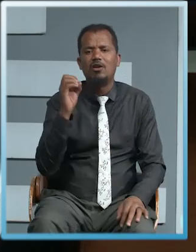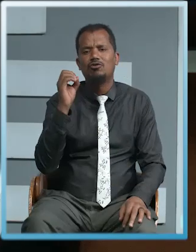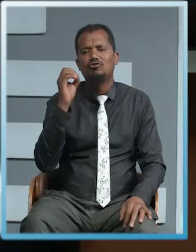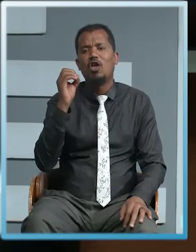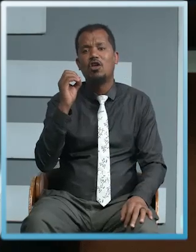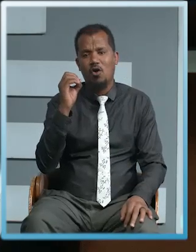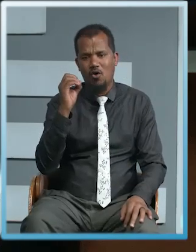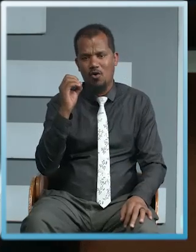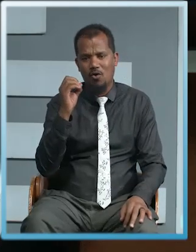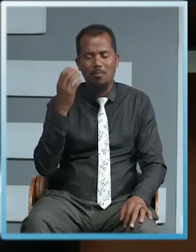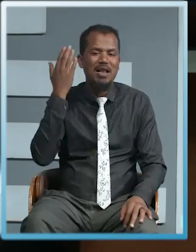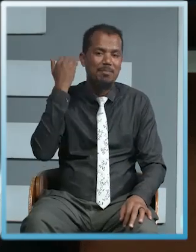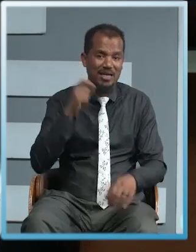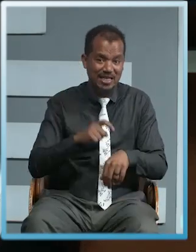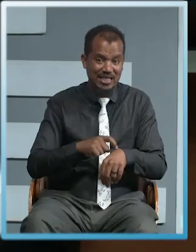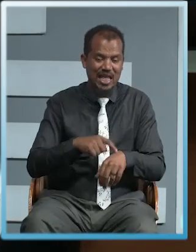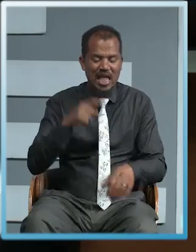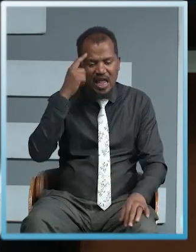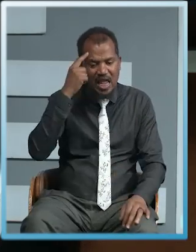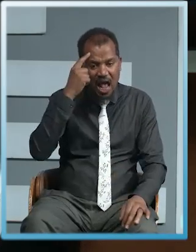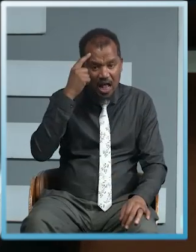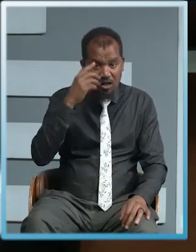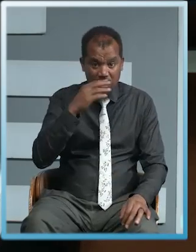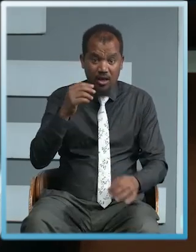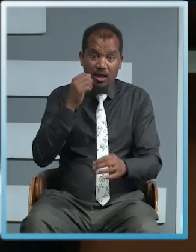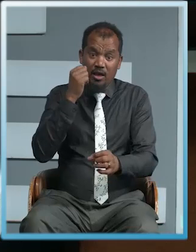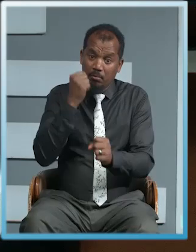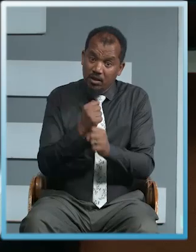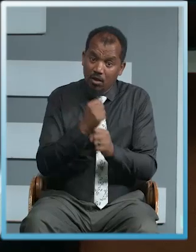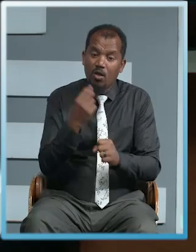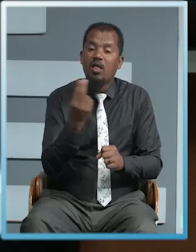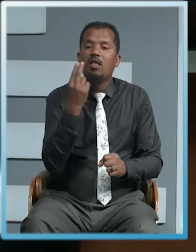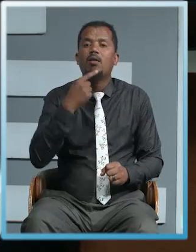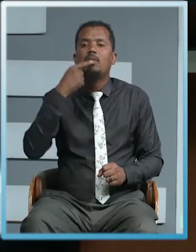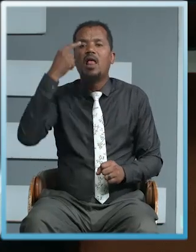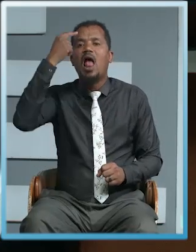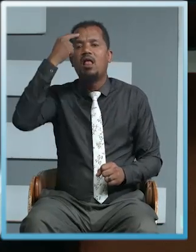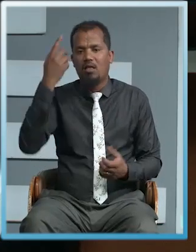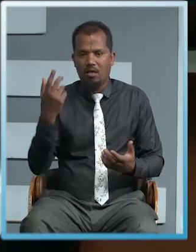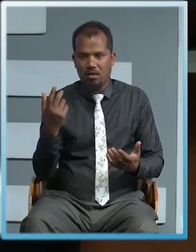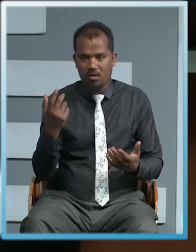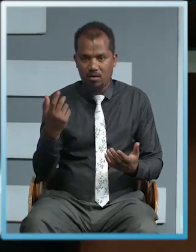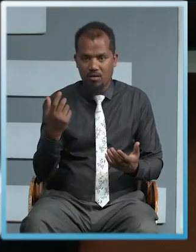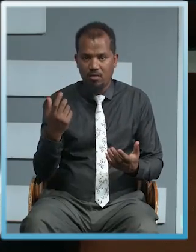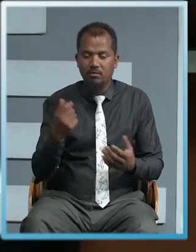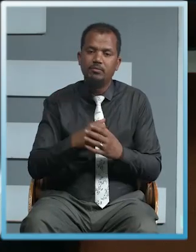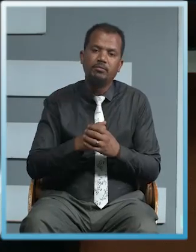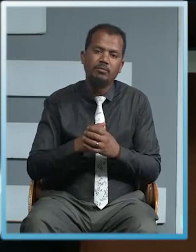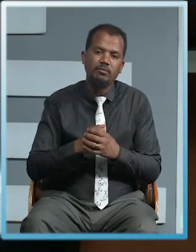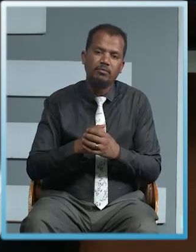كيلو متر لاي بنبرن غزي ياسبناچونا بيسرو يتقمانو بلان ياسبناچونا